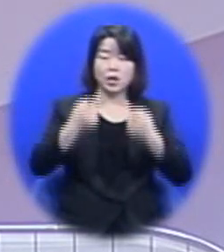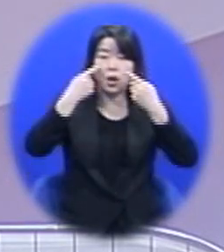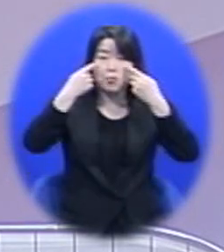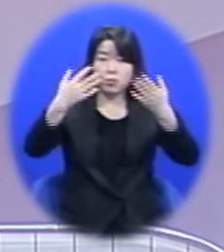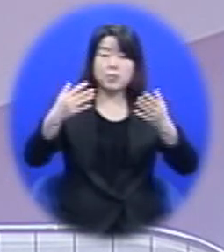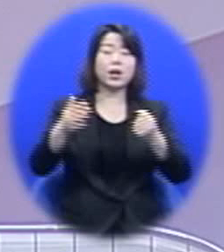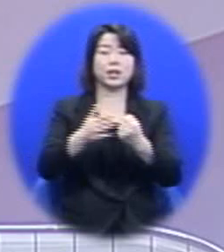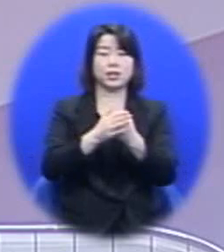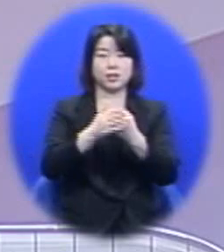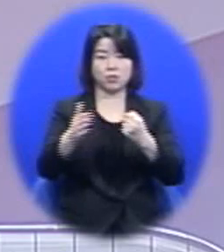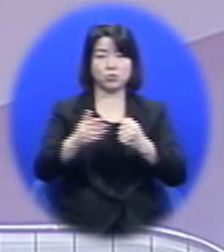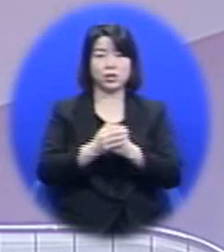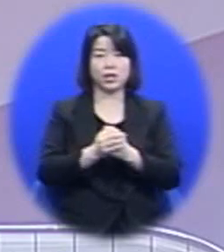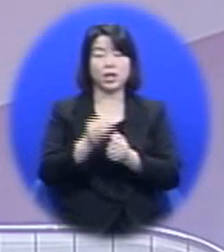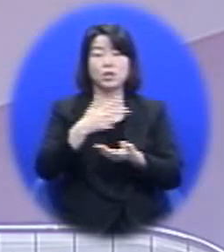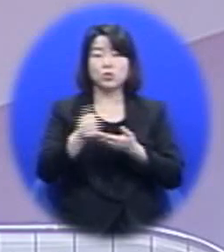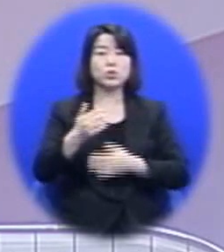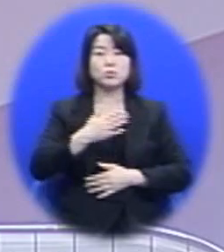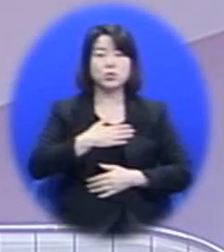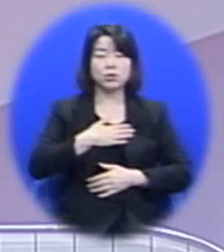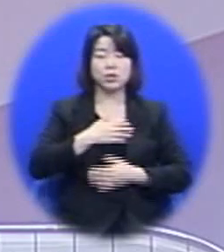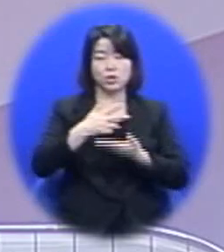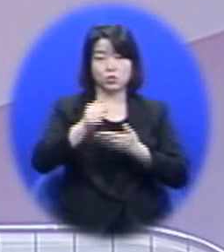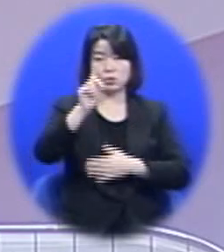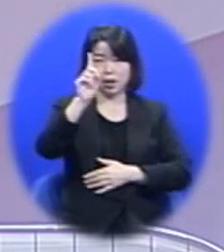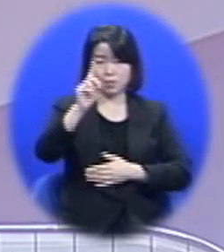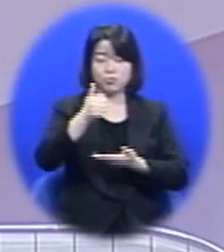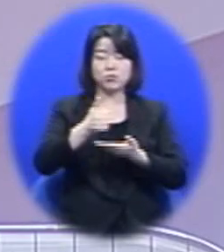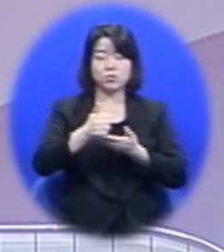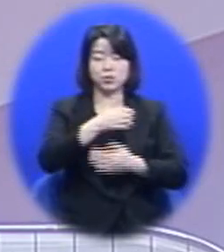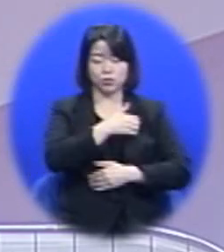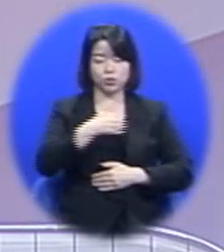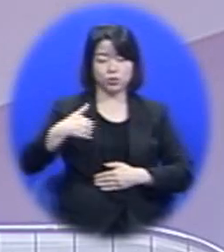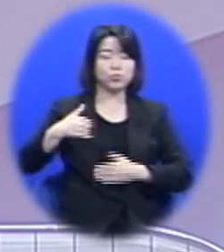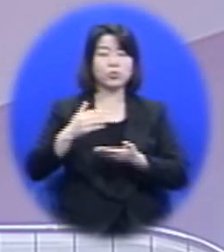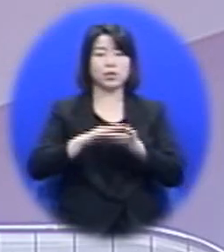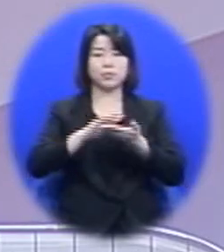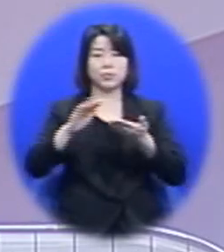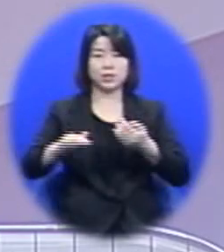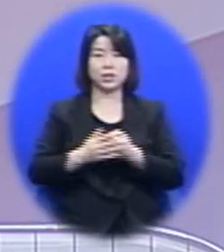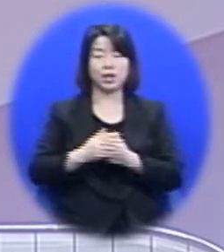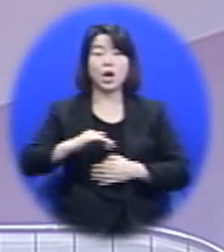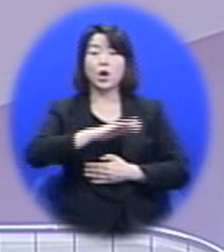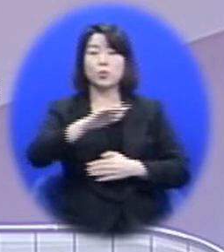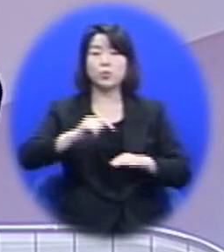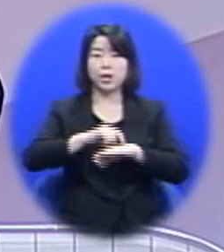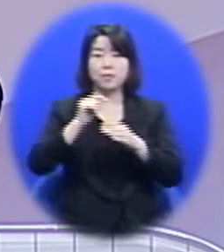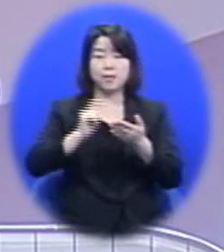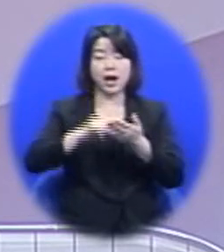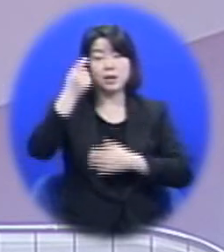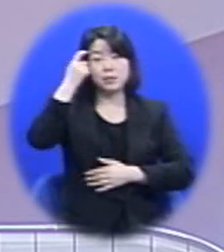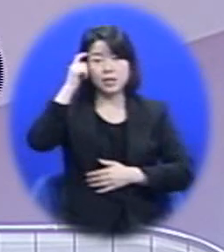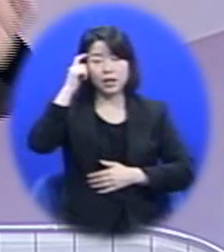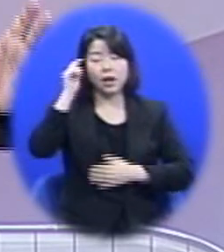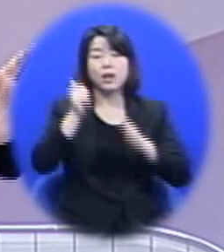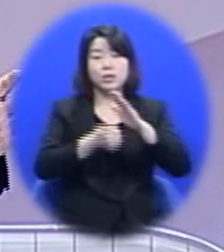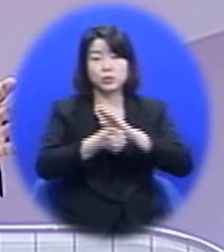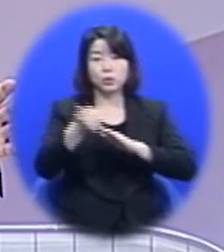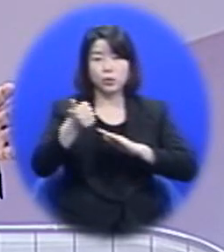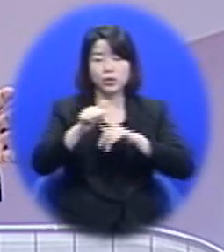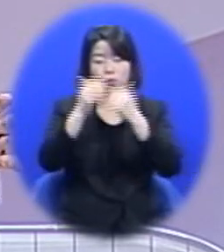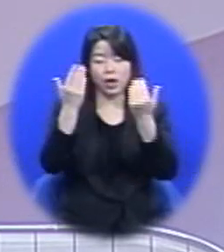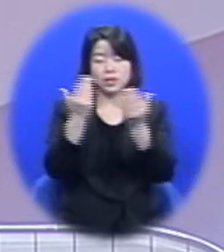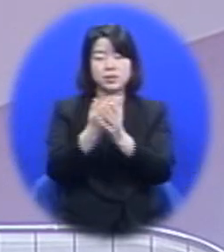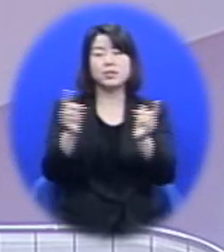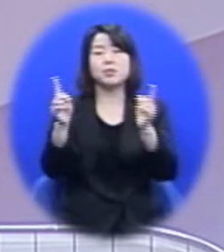분명하니 주님 저는 주님 한 분이면 충분합니다. 우리의 마음의 생각과 소원이 완전히